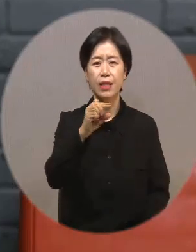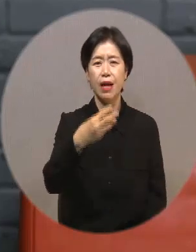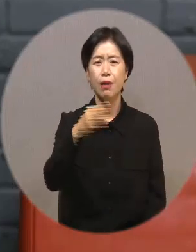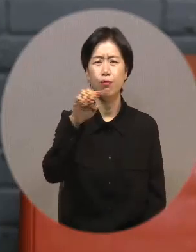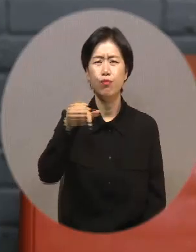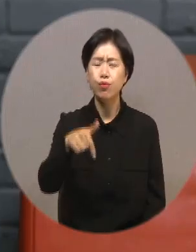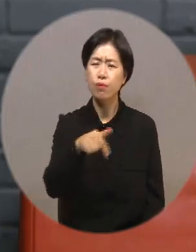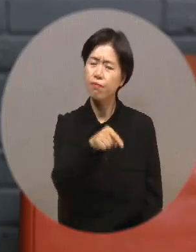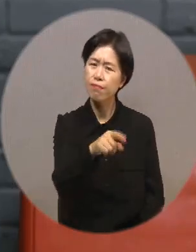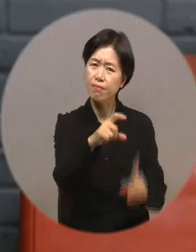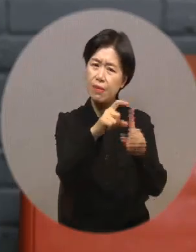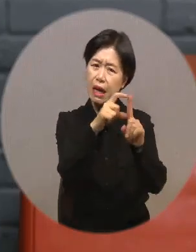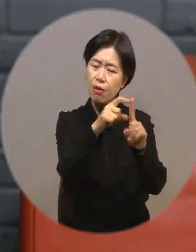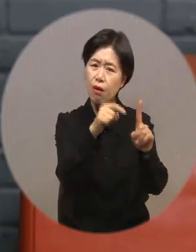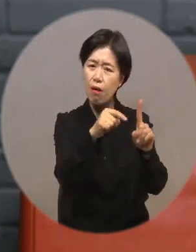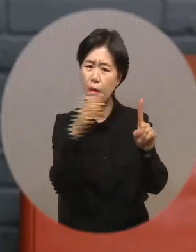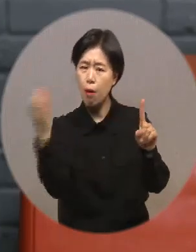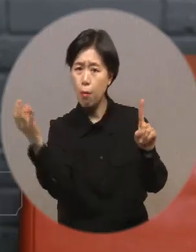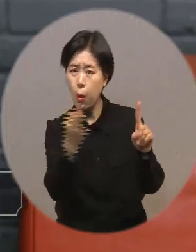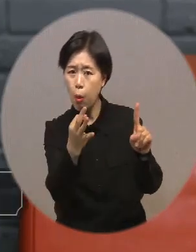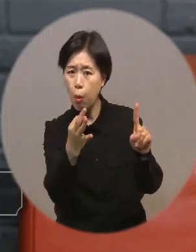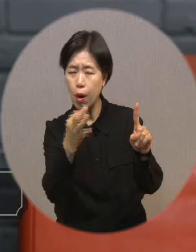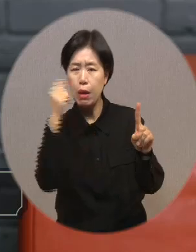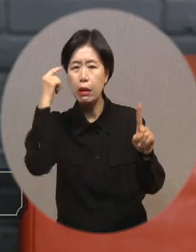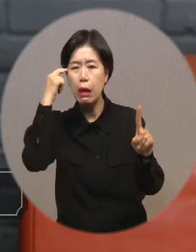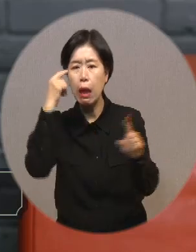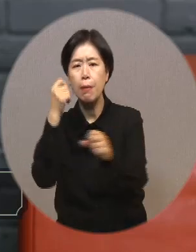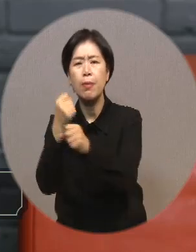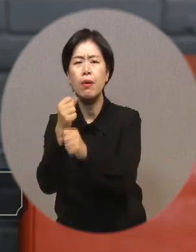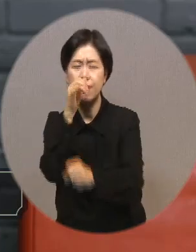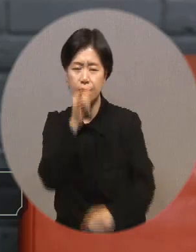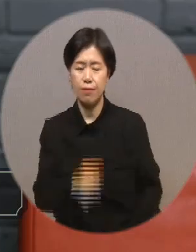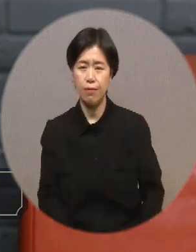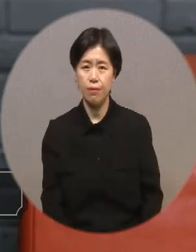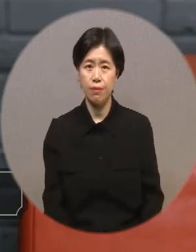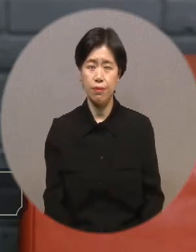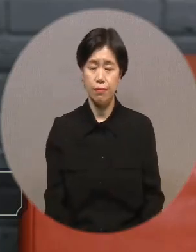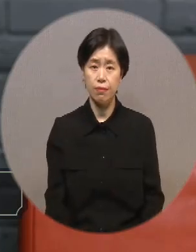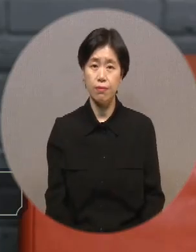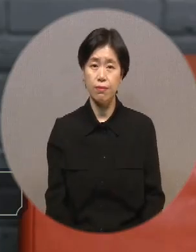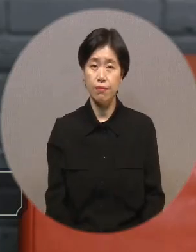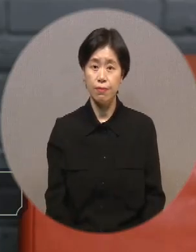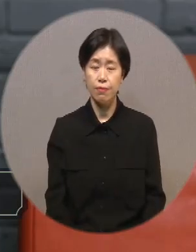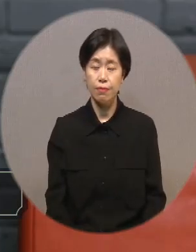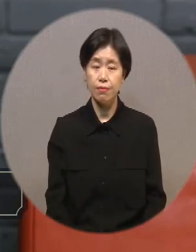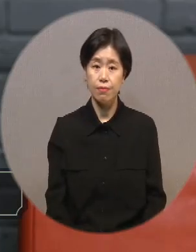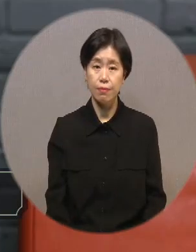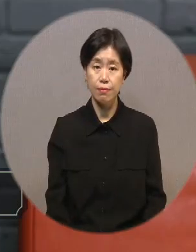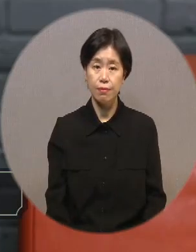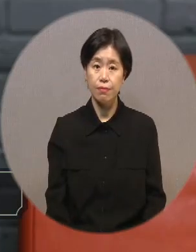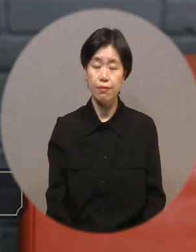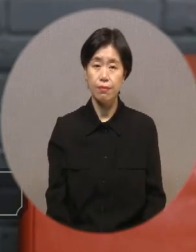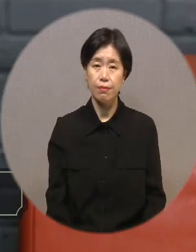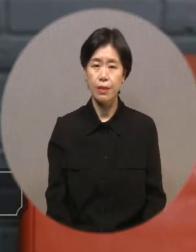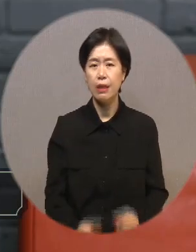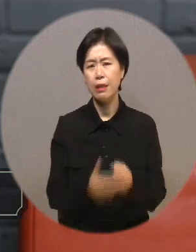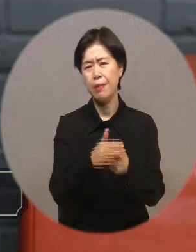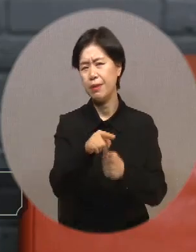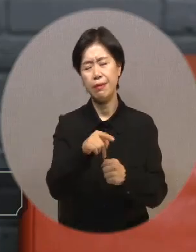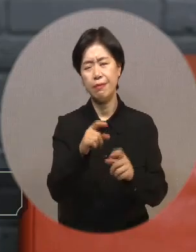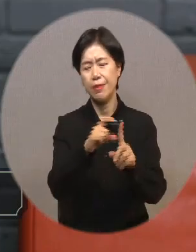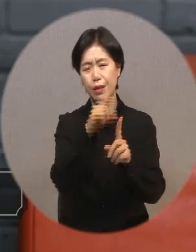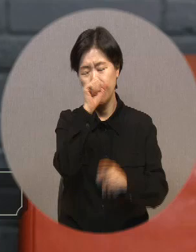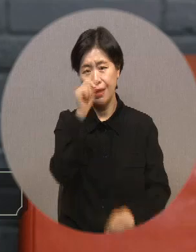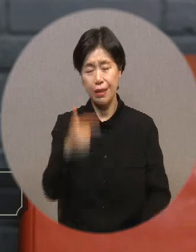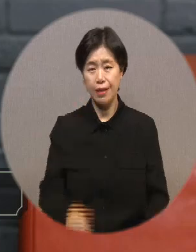보고 그렇게 대하거든요. 사실 그 프레임은 내가 씌운 게 아니라 상대가 나한테 그렇게 씌운 거잖아요. 근데 그